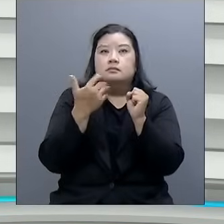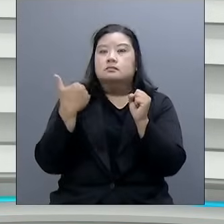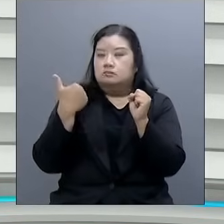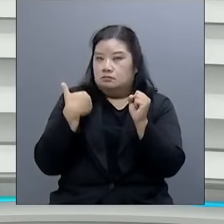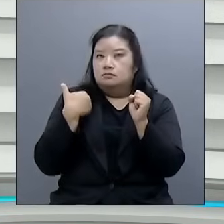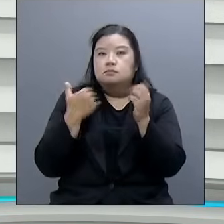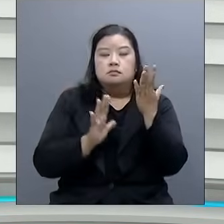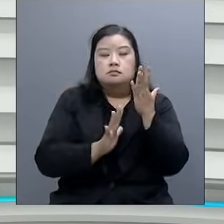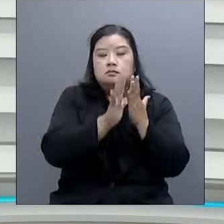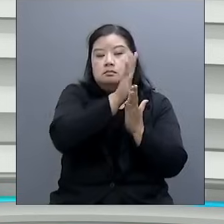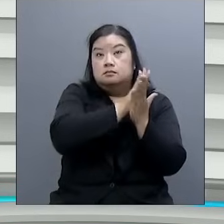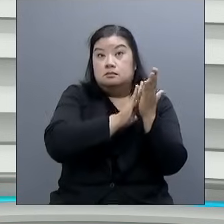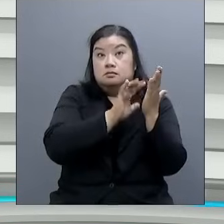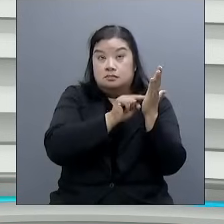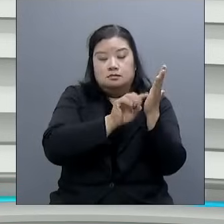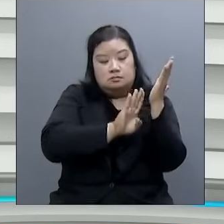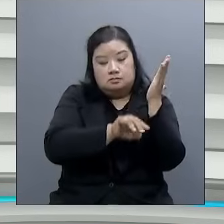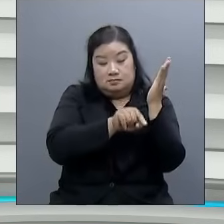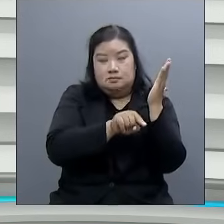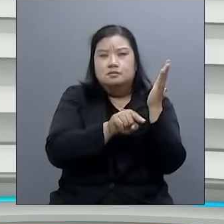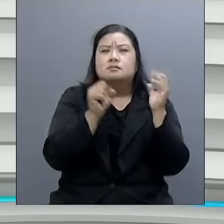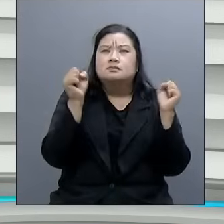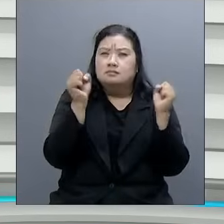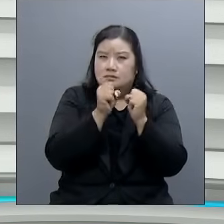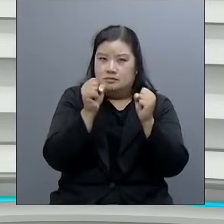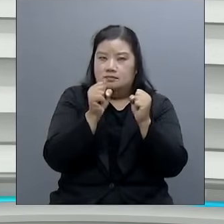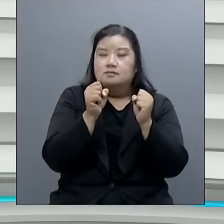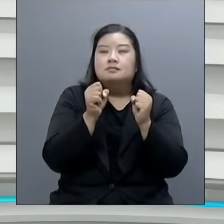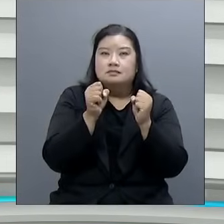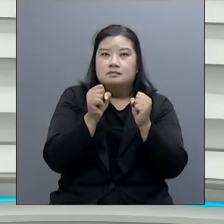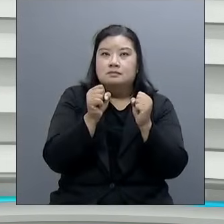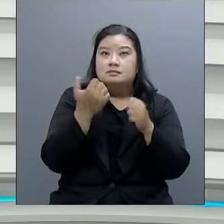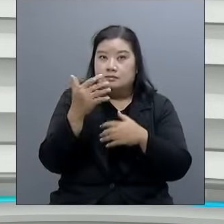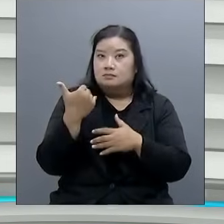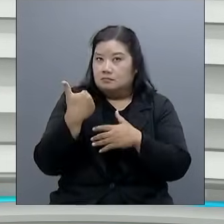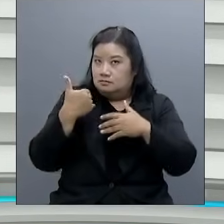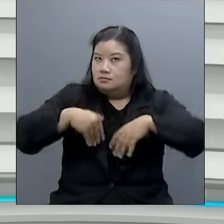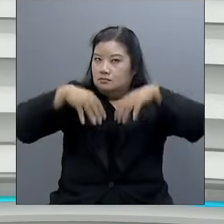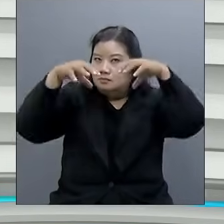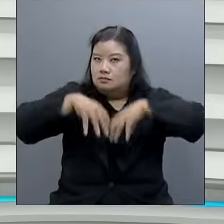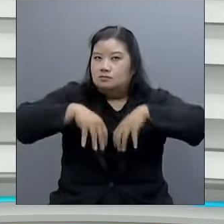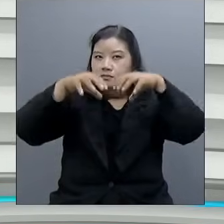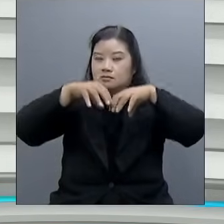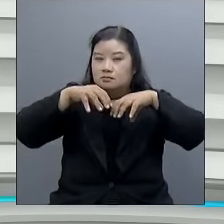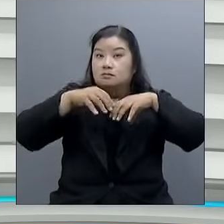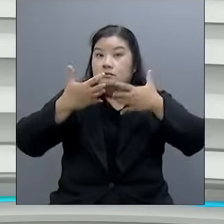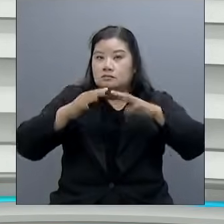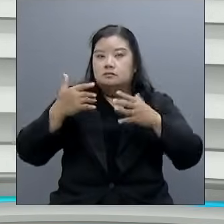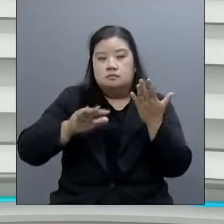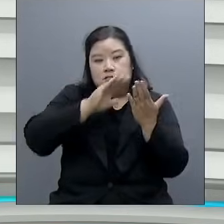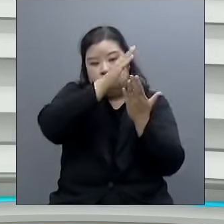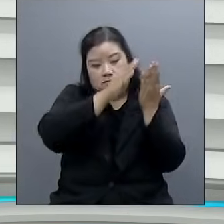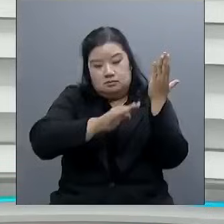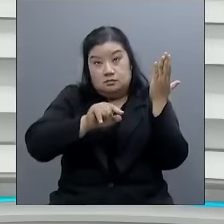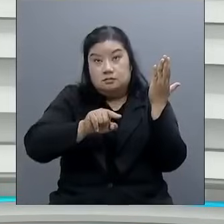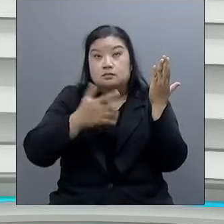มาที่บริเวณภาคเหนือตอนบนและภาคอีสานตอนบนค่ะนอกจากนี้นะคะก็จะมีกลุ่มฝนปกคลุมอยู่ในบริเวณทะเลจีนใต้นั้นจะเคลื่อนผ่าน